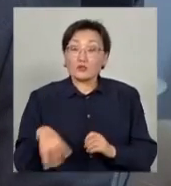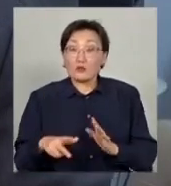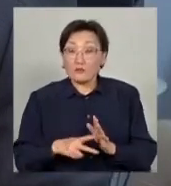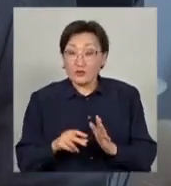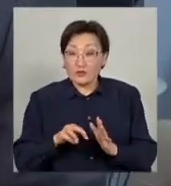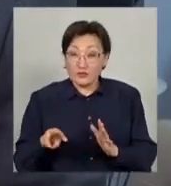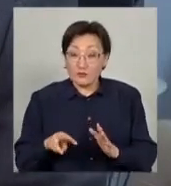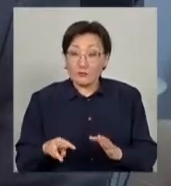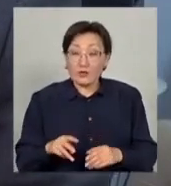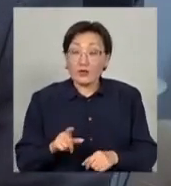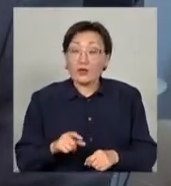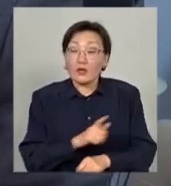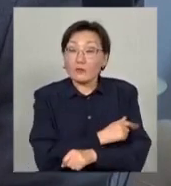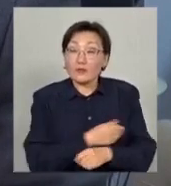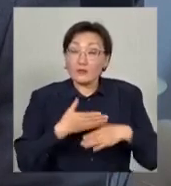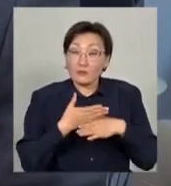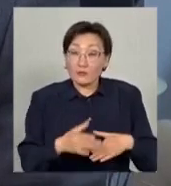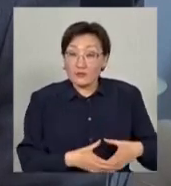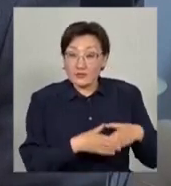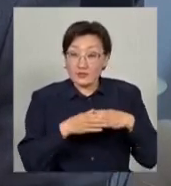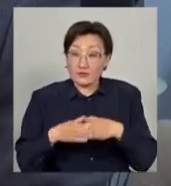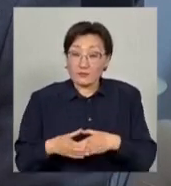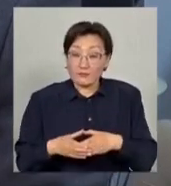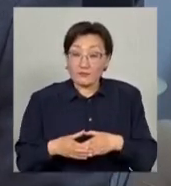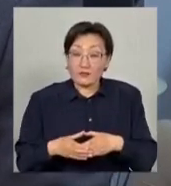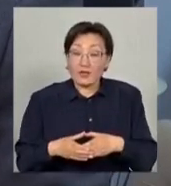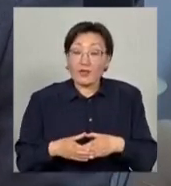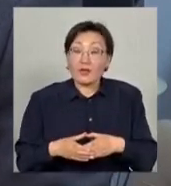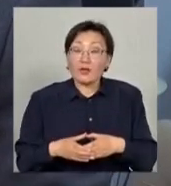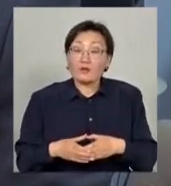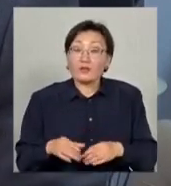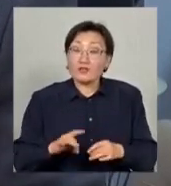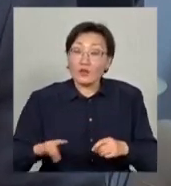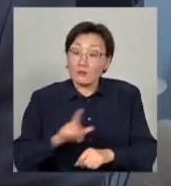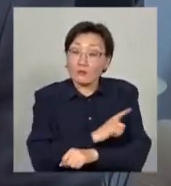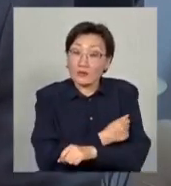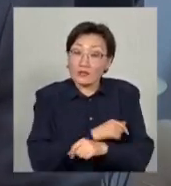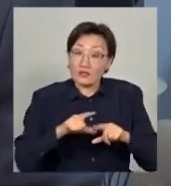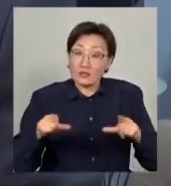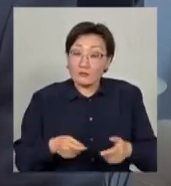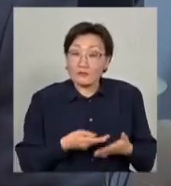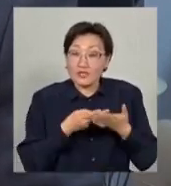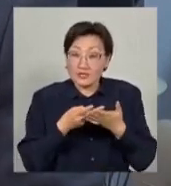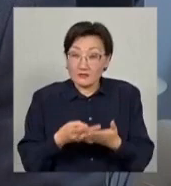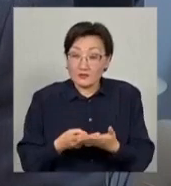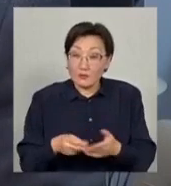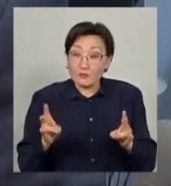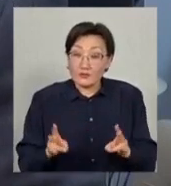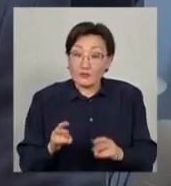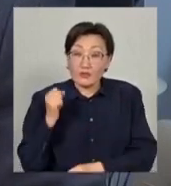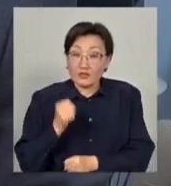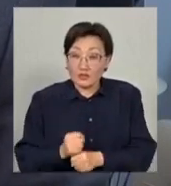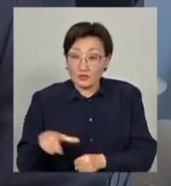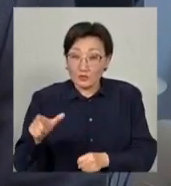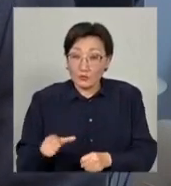14:48 бригада скорой помощи с места пожара в приемный покой Явленской центральной районной больницы доставлен пострадавший пациент,